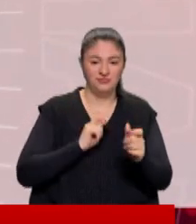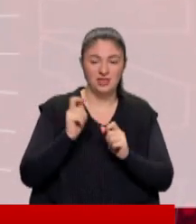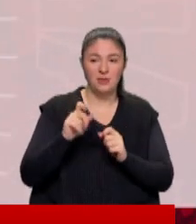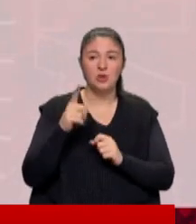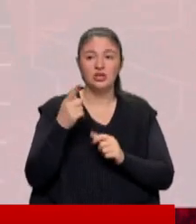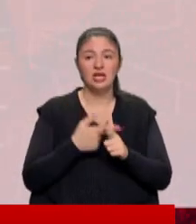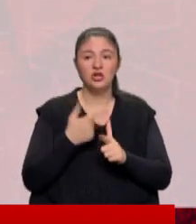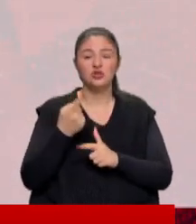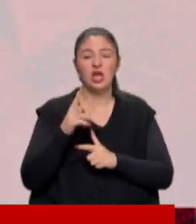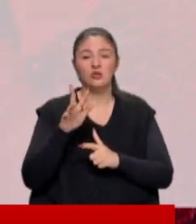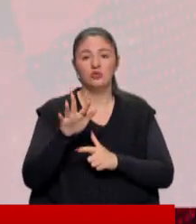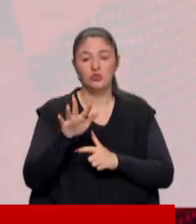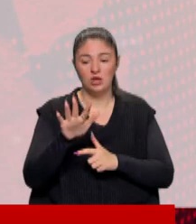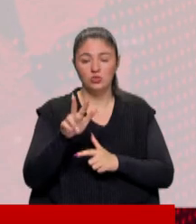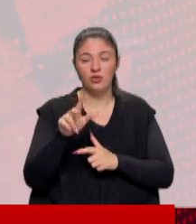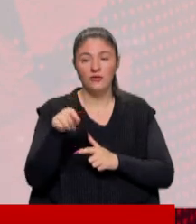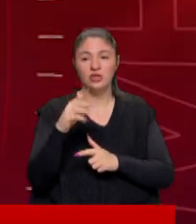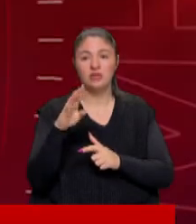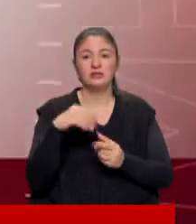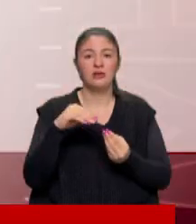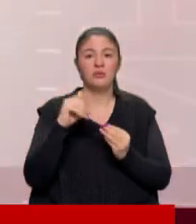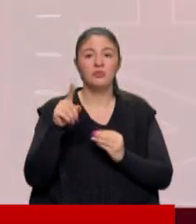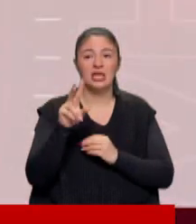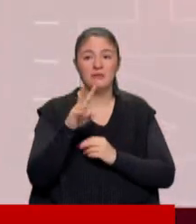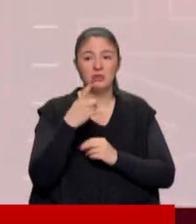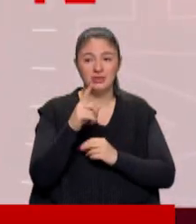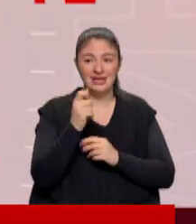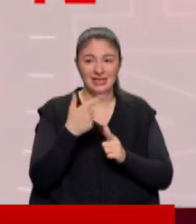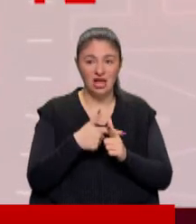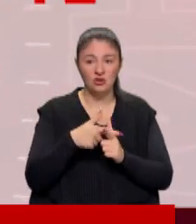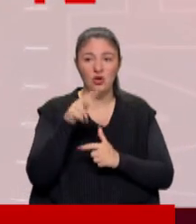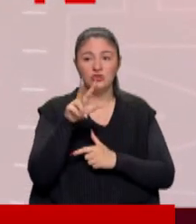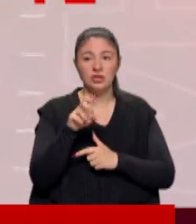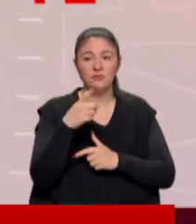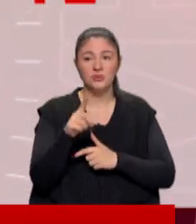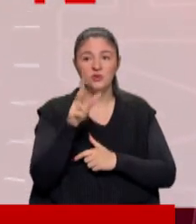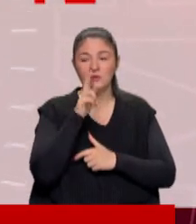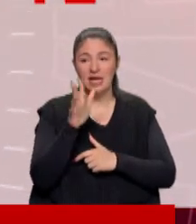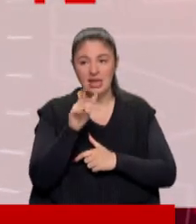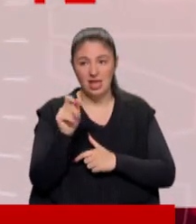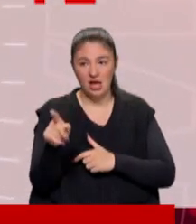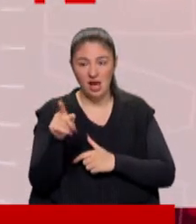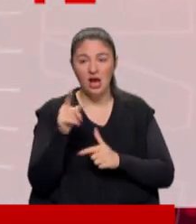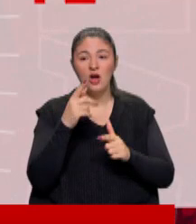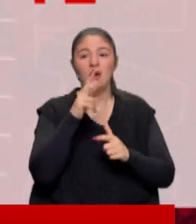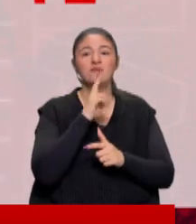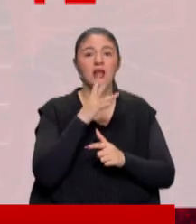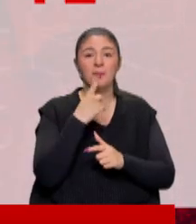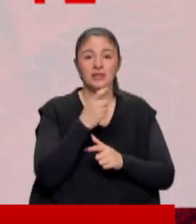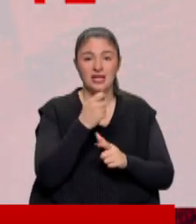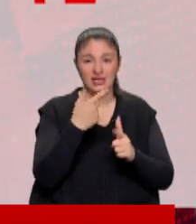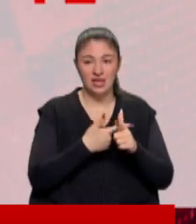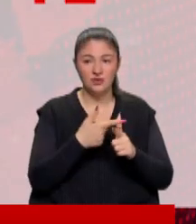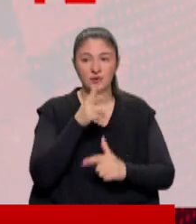kirasına %53,40 zam yapılabilecek. Bu da 25 bin liralık kiranın 38 bin 350 liraya, 250 bin liralık kiranın